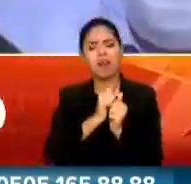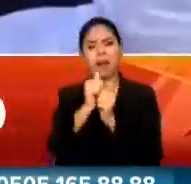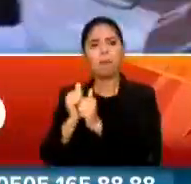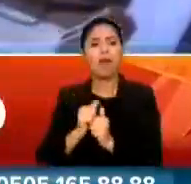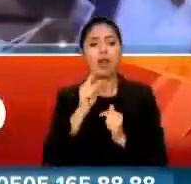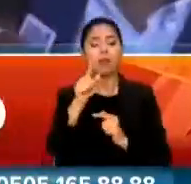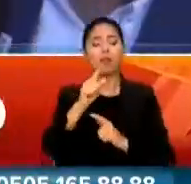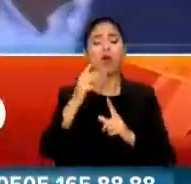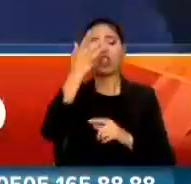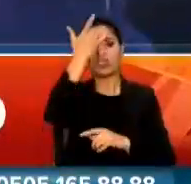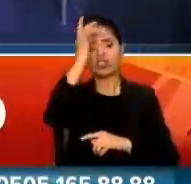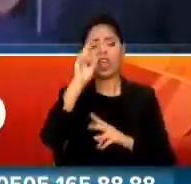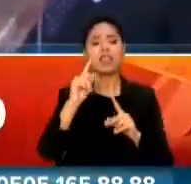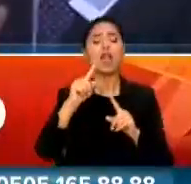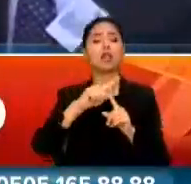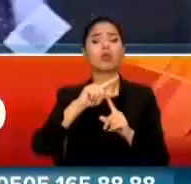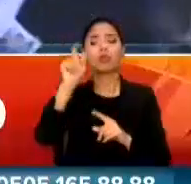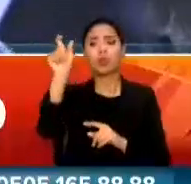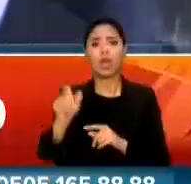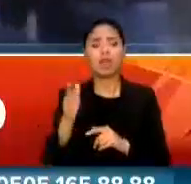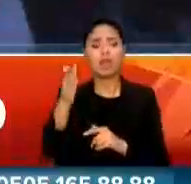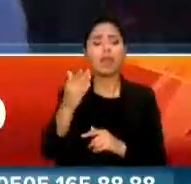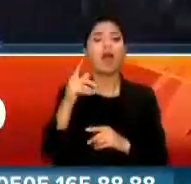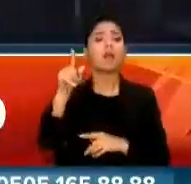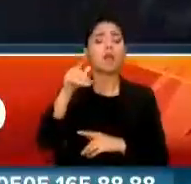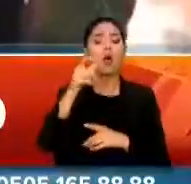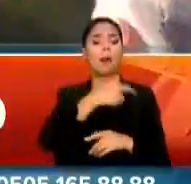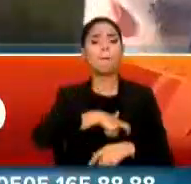Şehit Tuğgeneral Sezgin Erdoğan, Milli Savunma Bakanı Hulusi